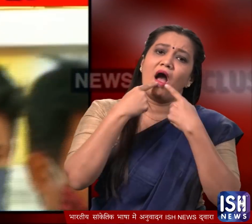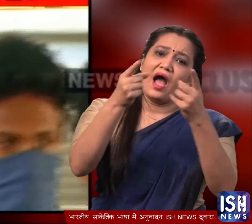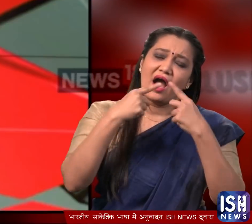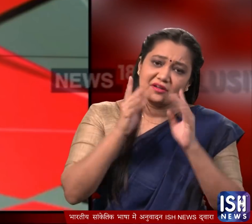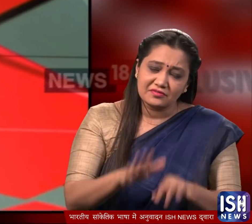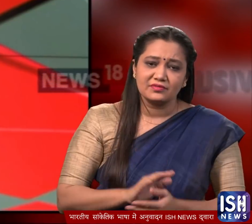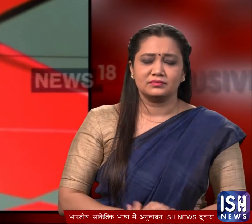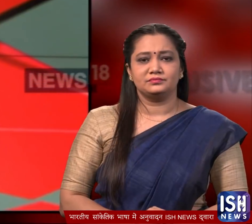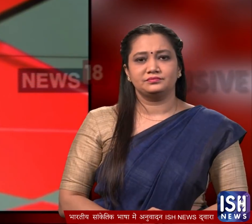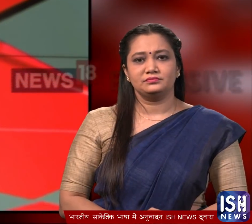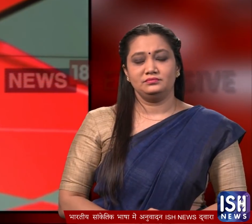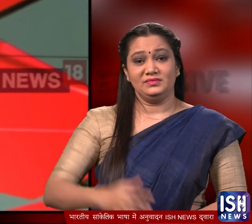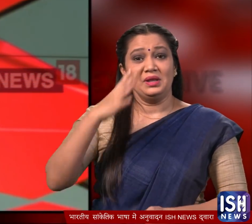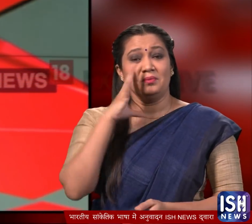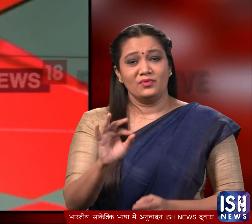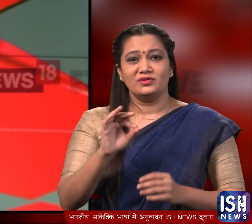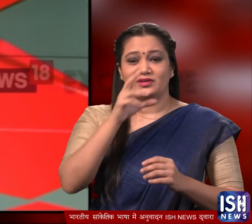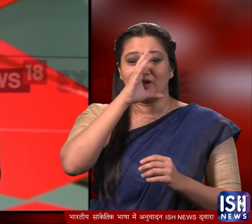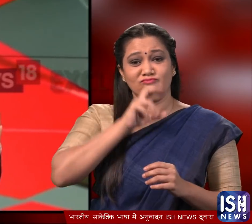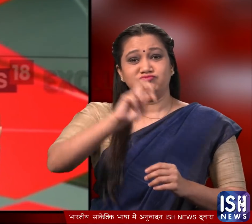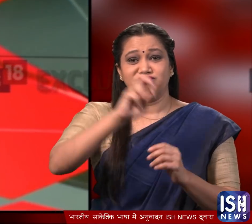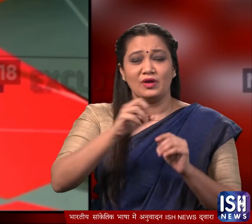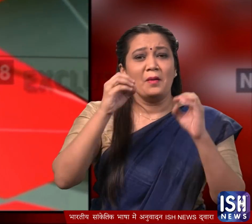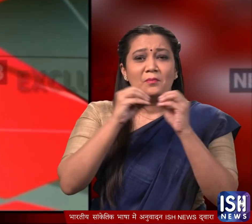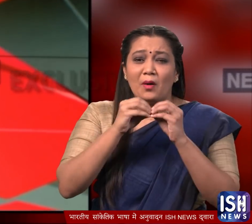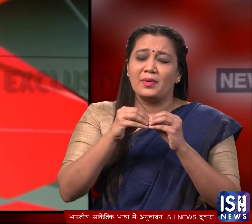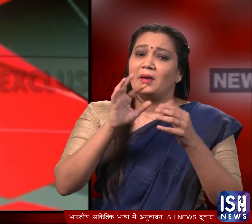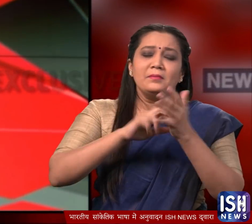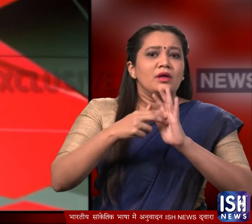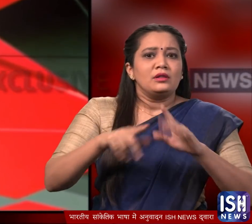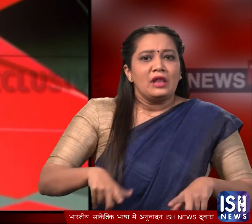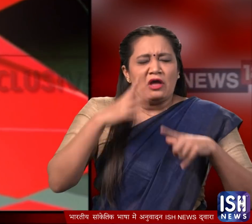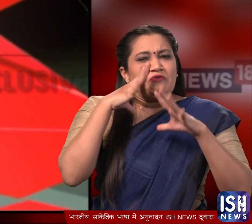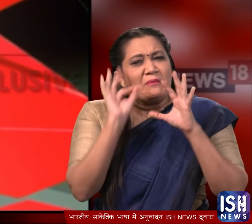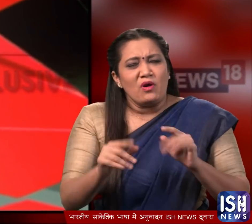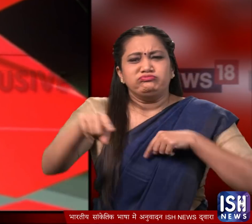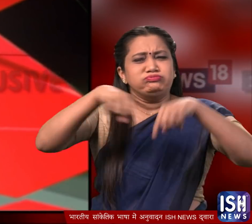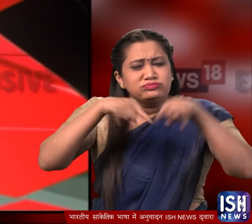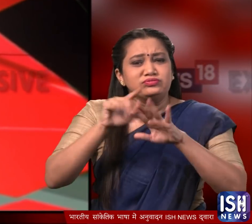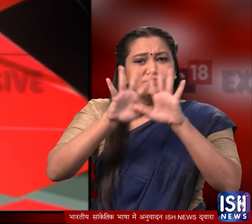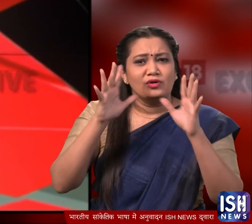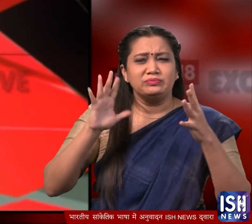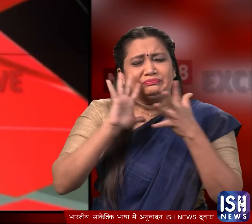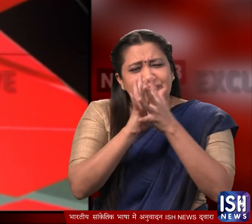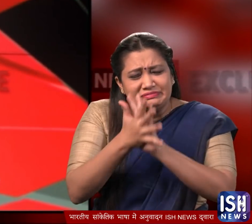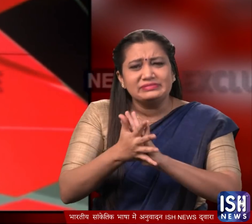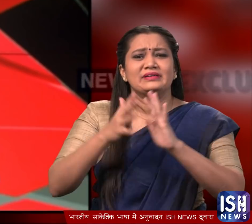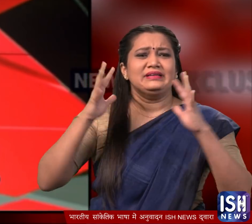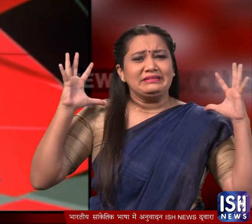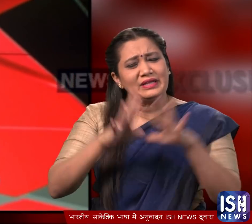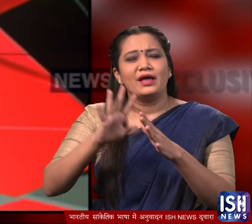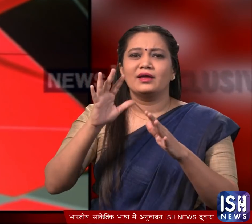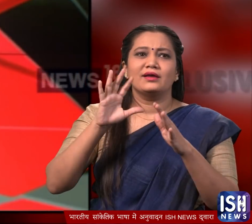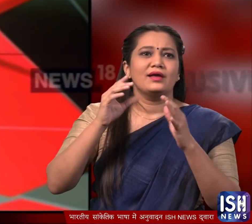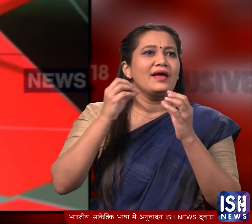गई। सौभाग्य की एक बात यह है कि लोकल ट्रेनों को मुंबई की जीवन रेखा कहा जाता है। उनमें भीड़ और धक्का मुक्की ना हो,